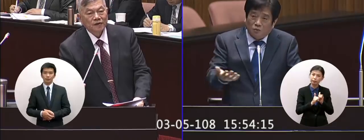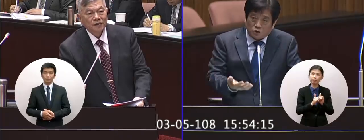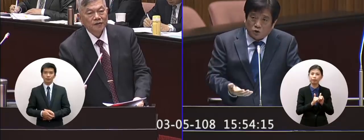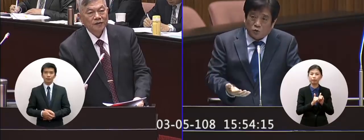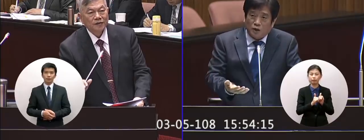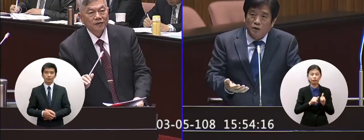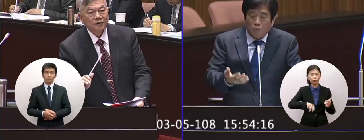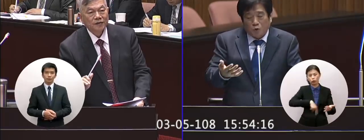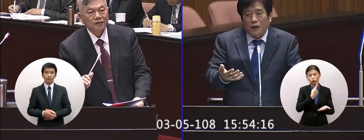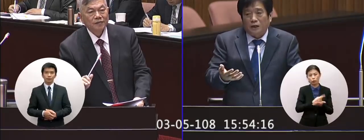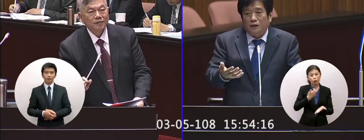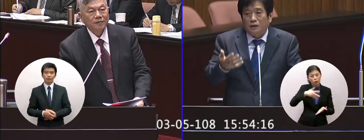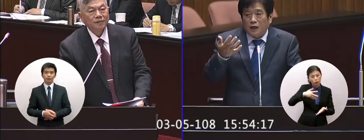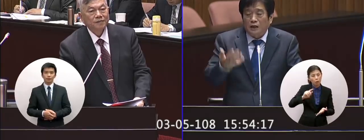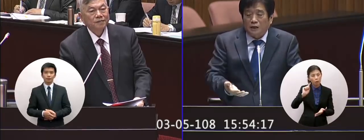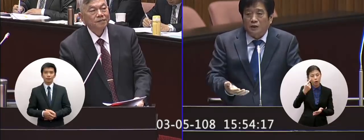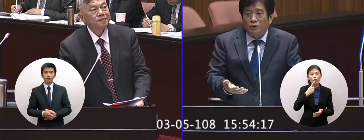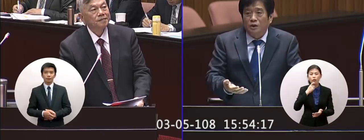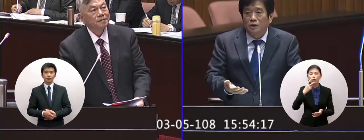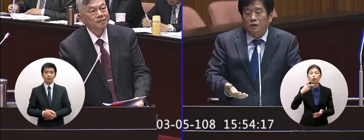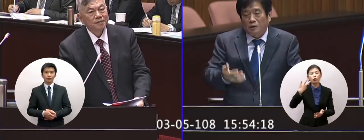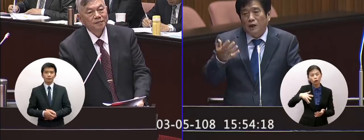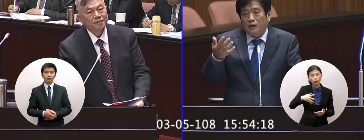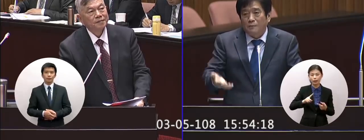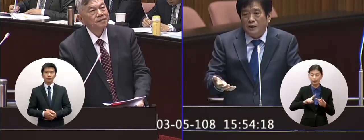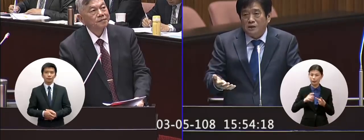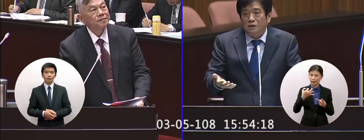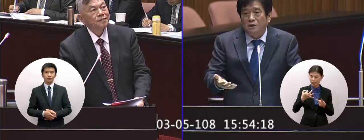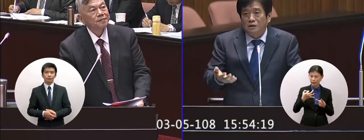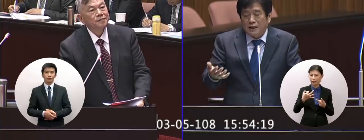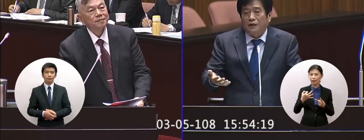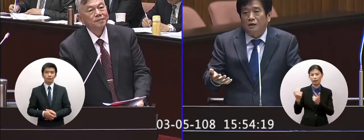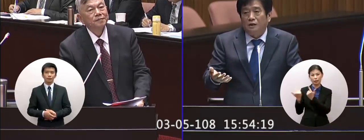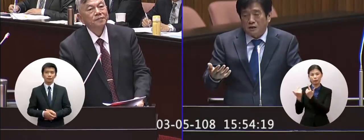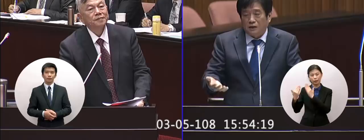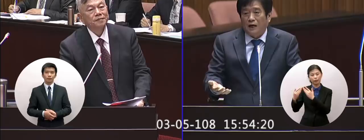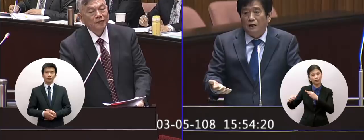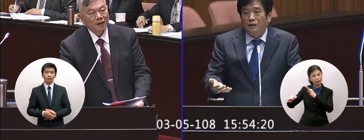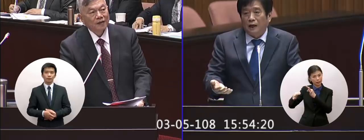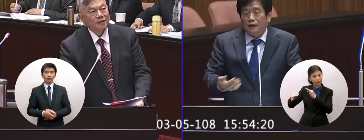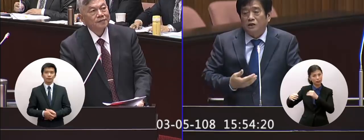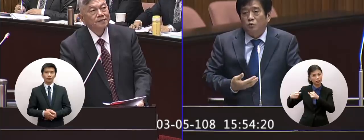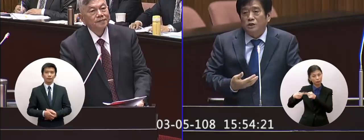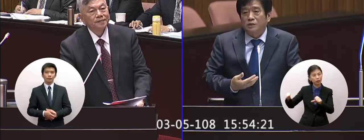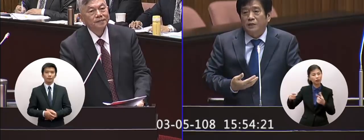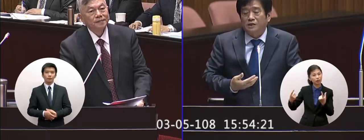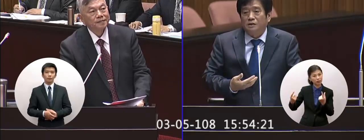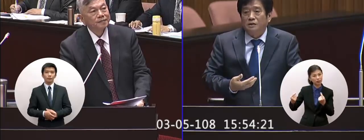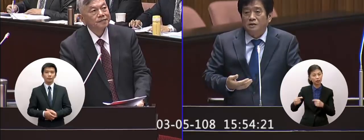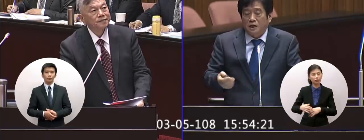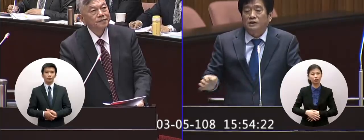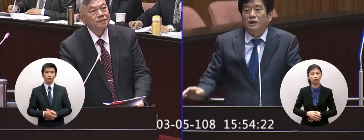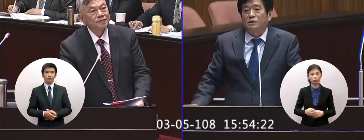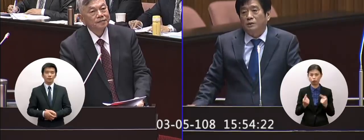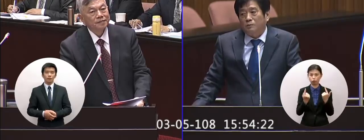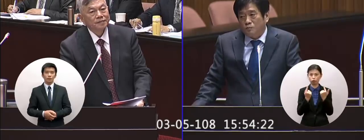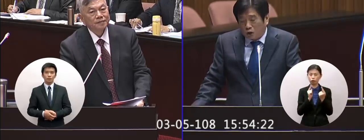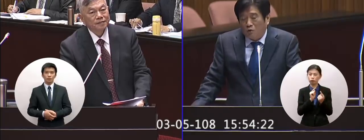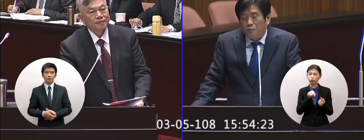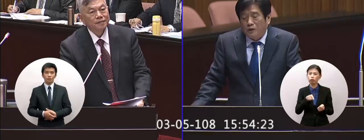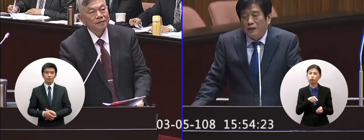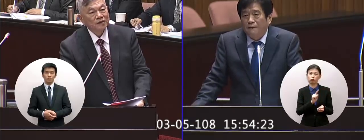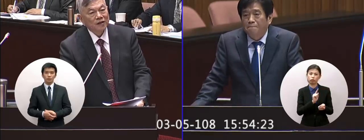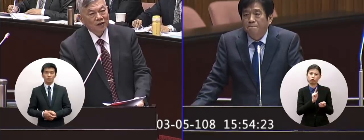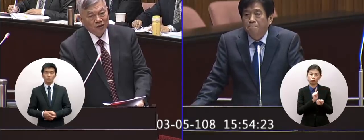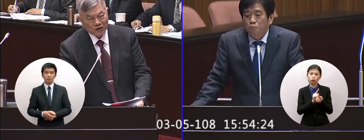面饮用翡翠水无大劲，咱的价位搁甲台北市价格一样，安尼这对新北市才有